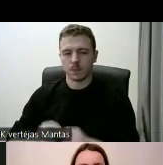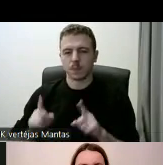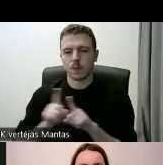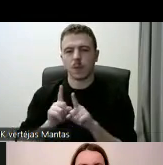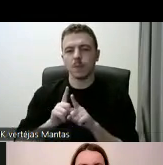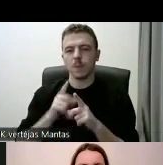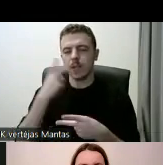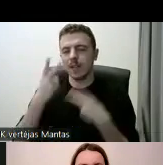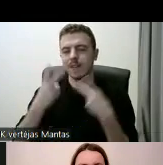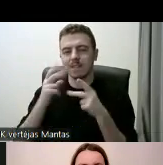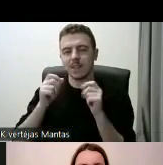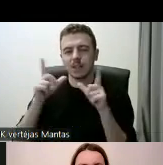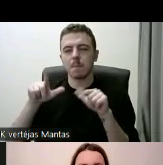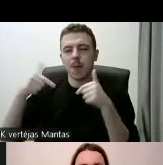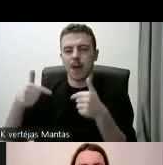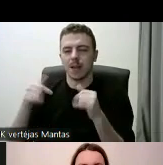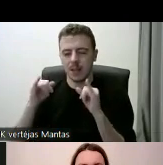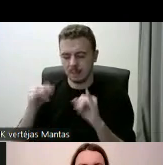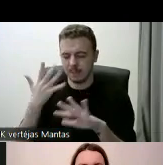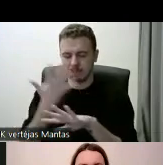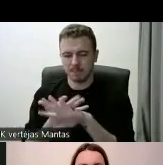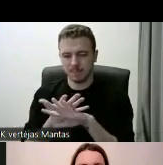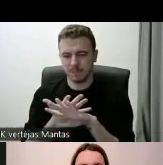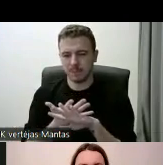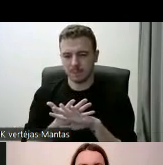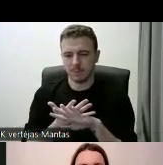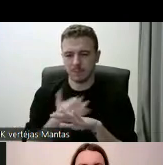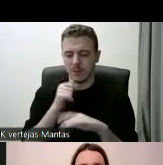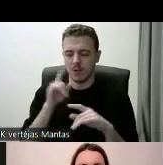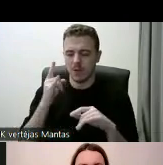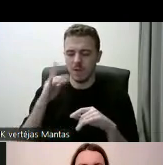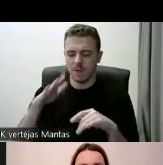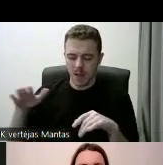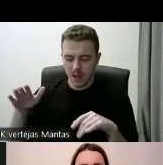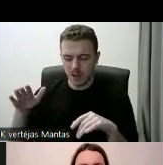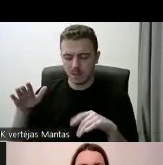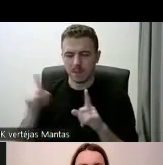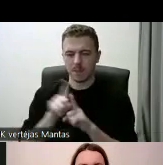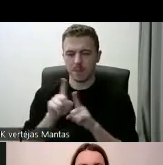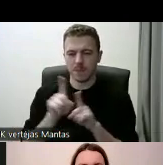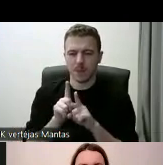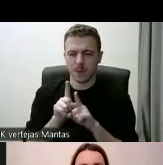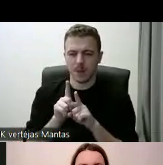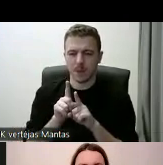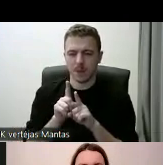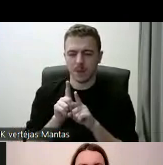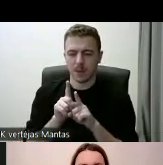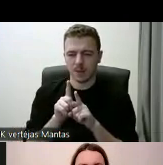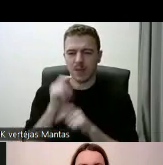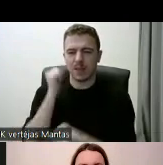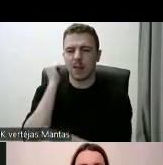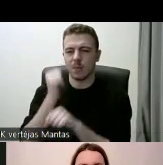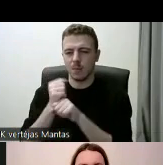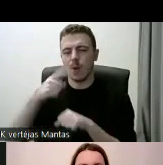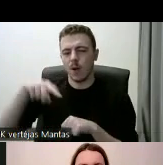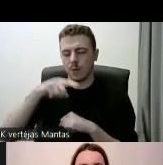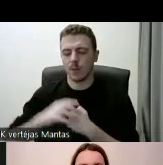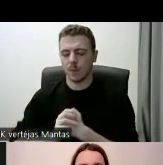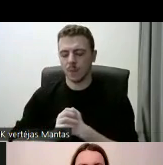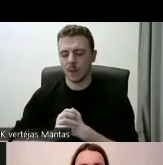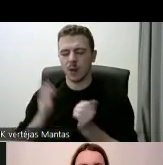vizijos perteikimas tiek mokiniams, tiek personalui. Būtina, kad visi